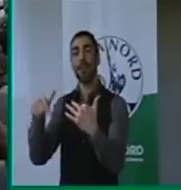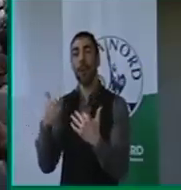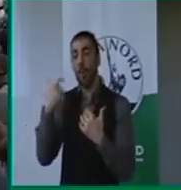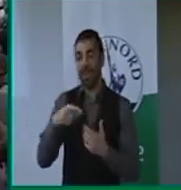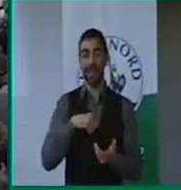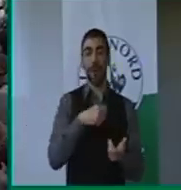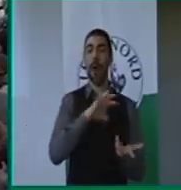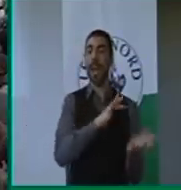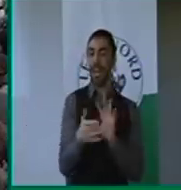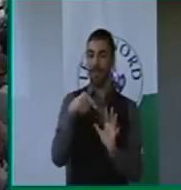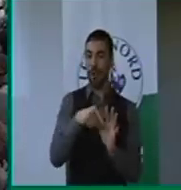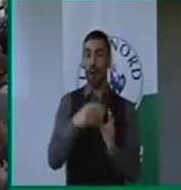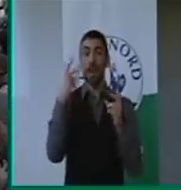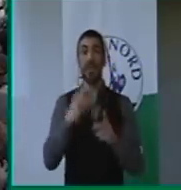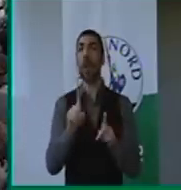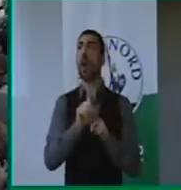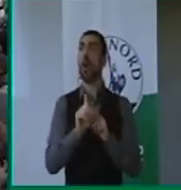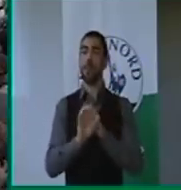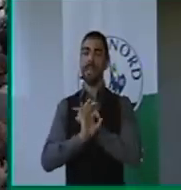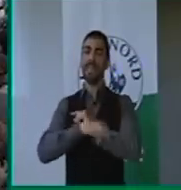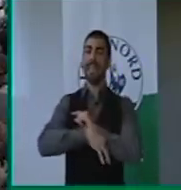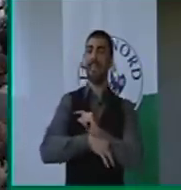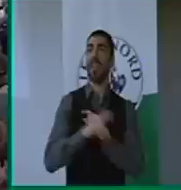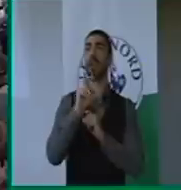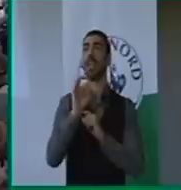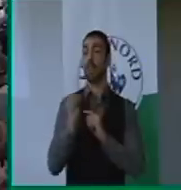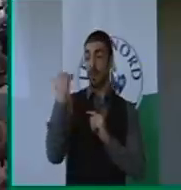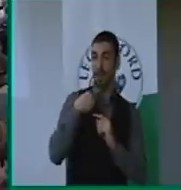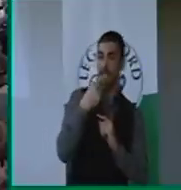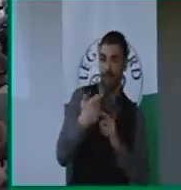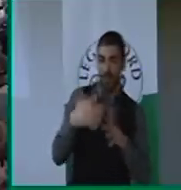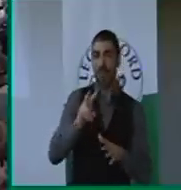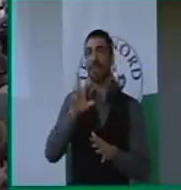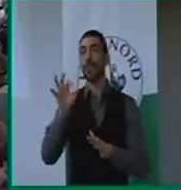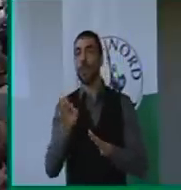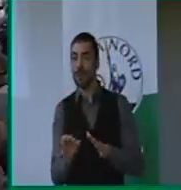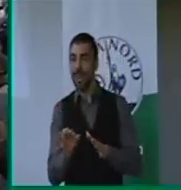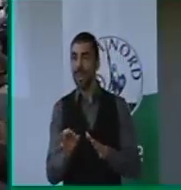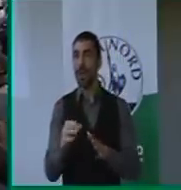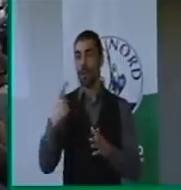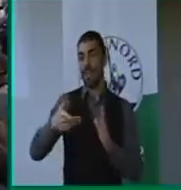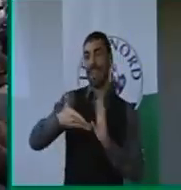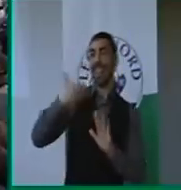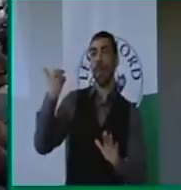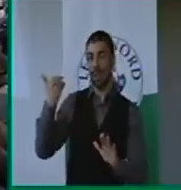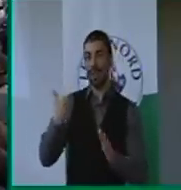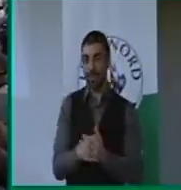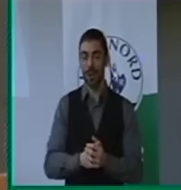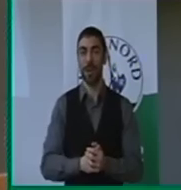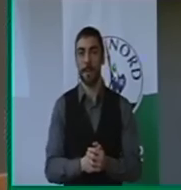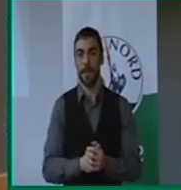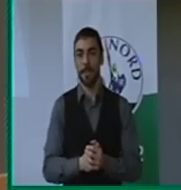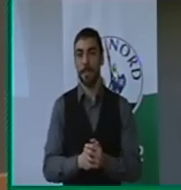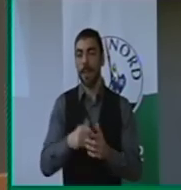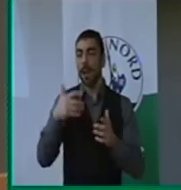riforma era assai più severa del 30% di cui vi ho detto e del 25% di decurtazione è